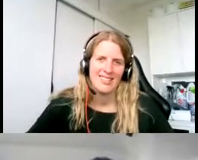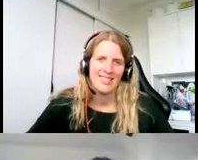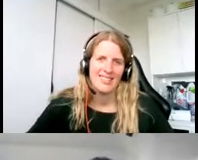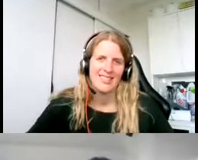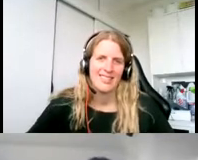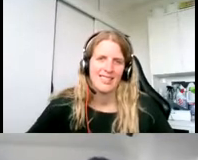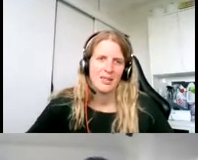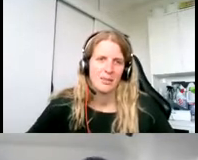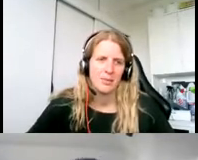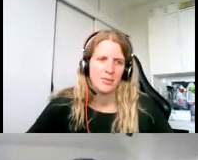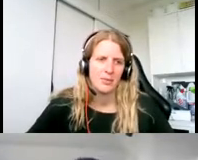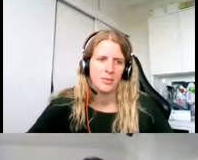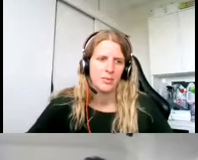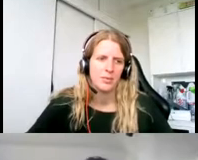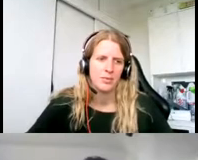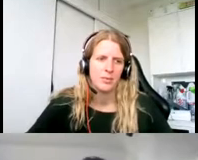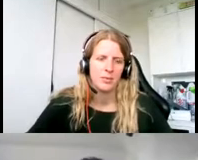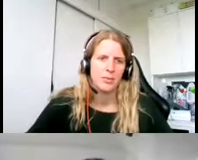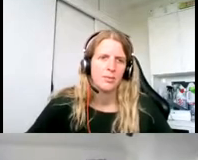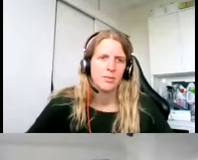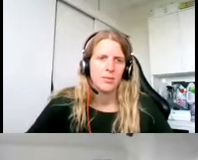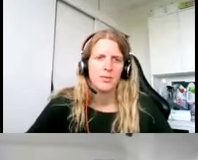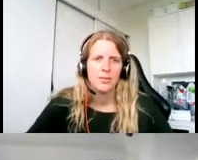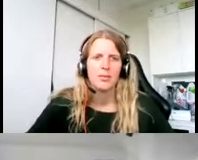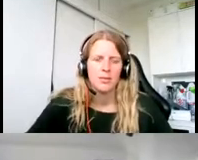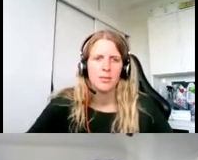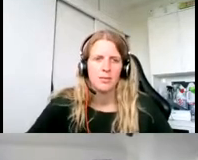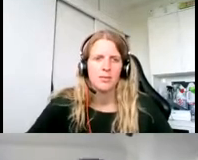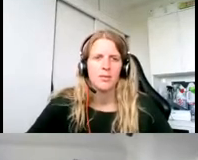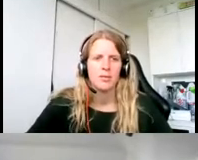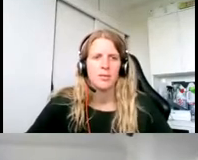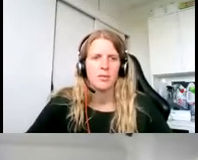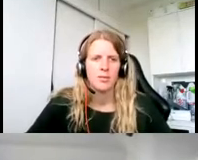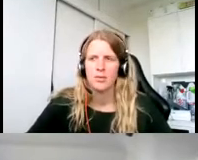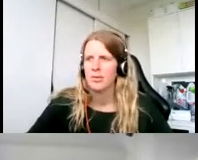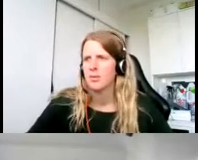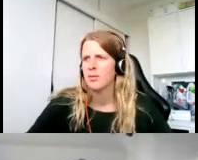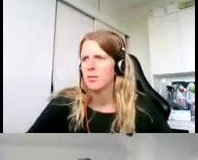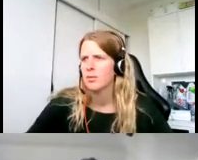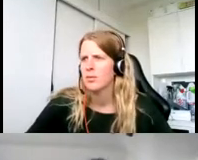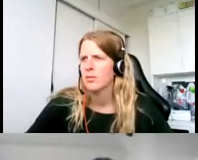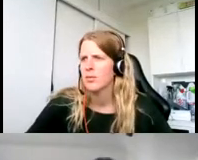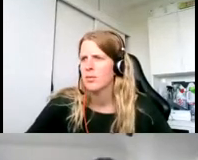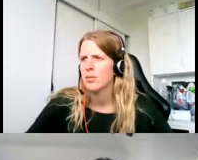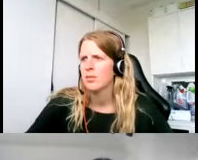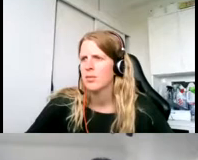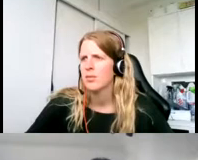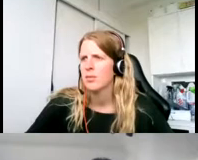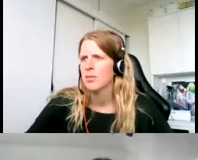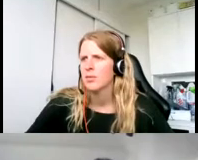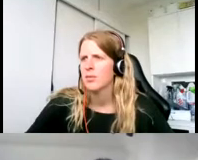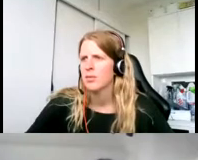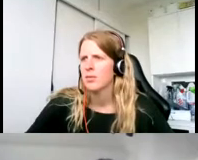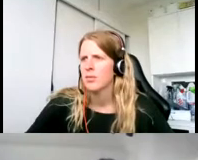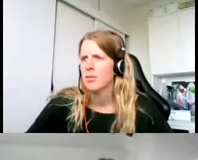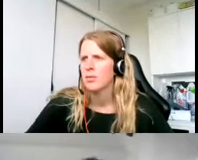zelf. Dus, maar we proberen altijd die opstapel te maken dat de ouders dat ook zelf kunnen of de kinderen dat zelf kunnen. Dus